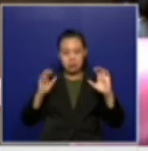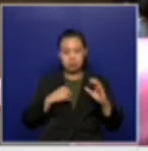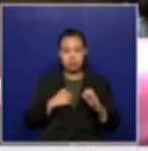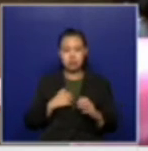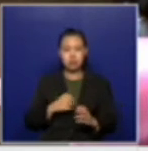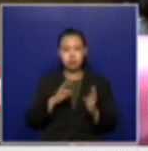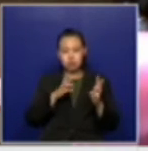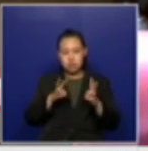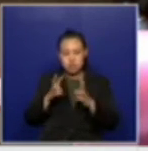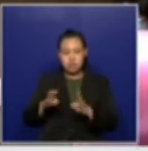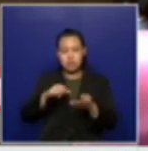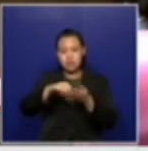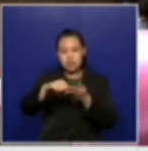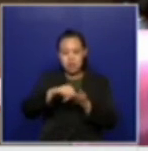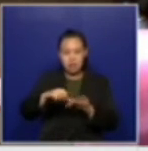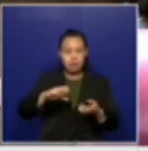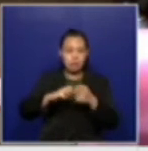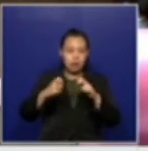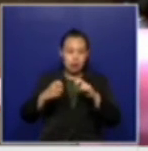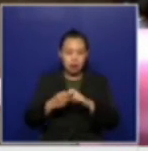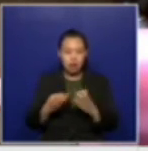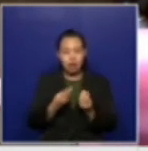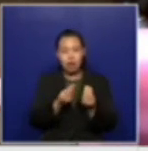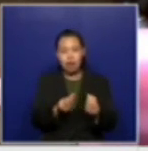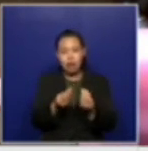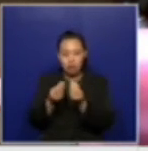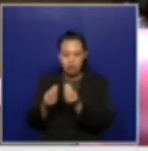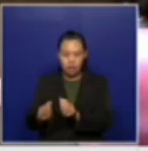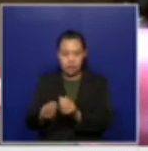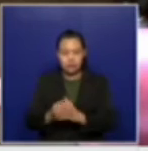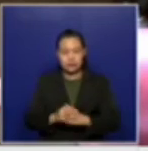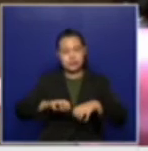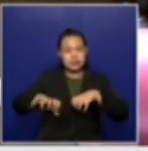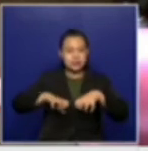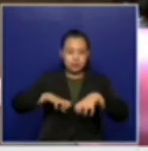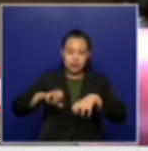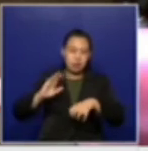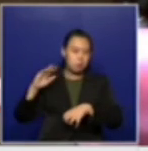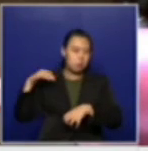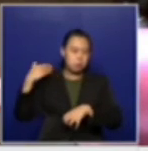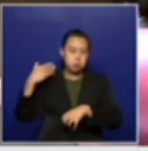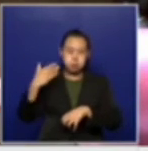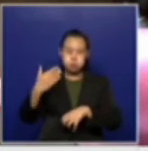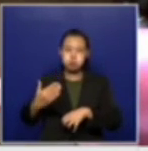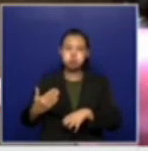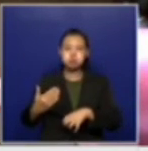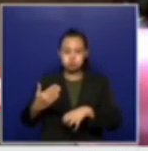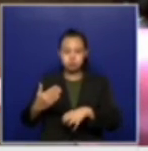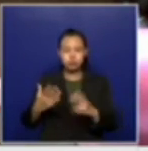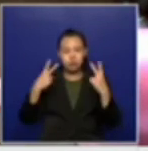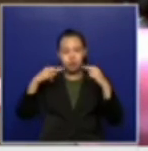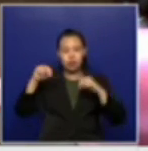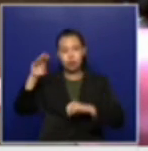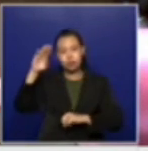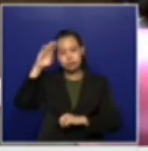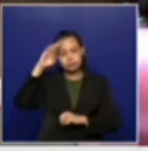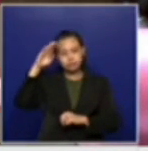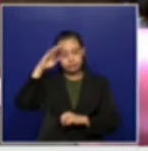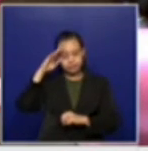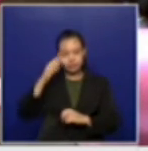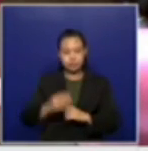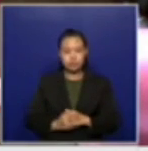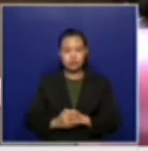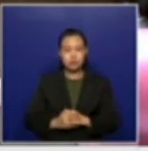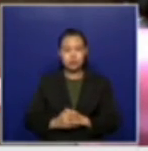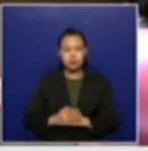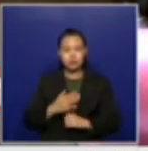รัฐบาลเก่าไม่ถูกที่คันการบริหารราชการแผ่นดินที่ผ่านมาตลอดระยะเวลาของท่านนายกรัฐมนตรีผมมี